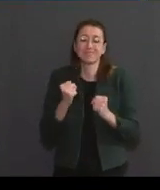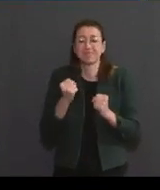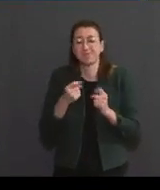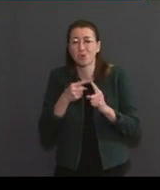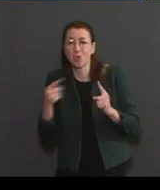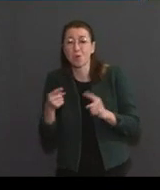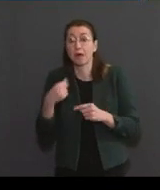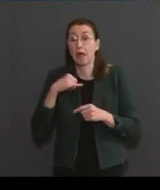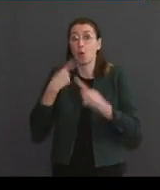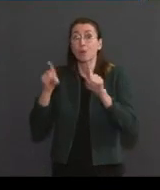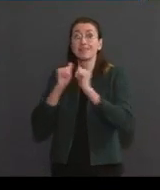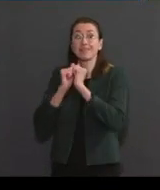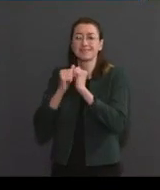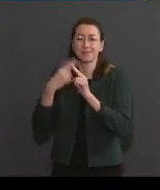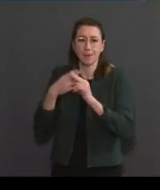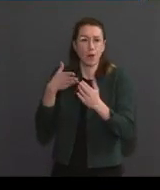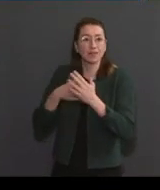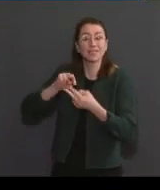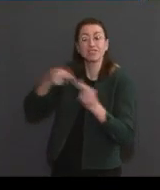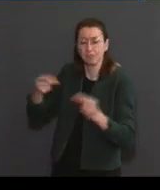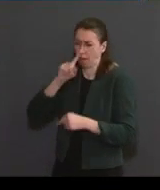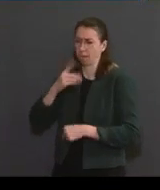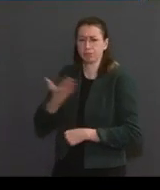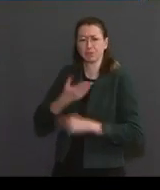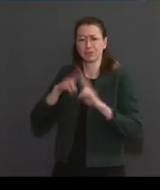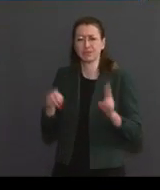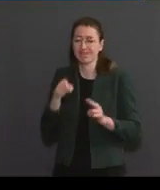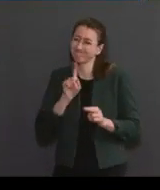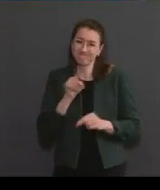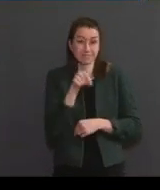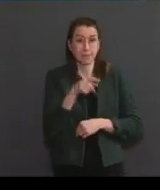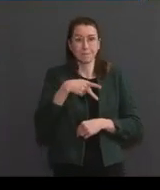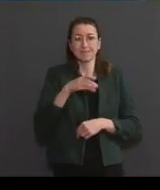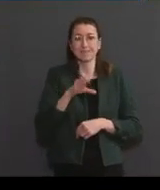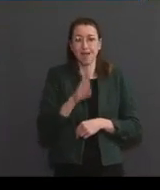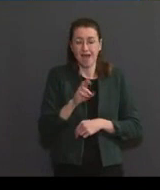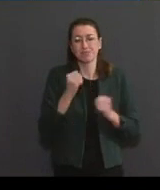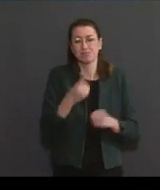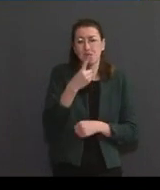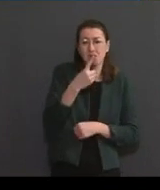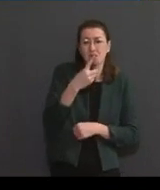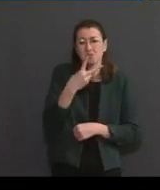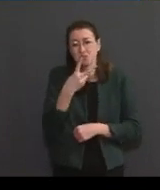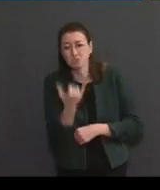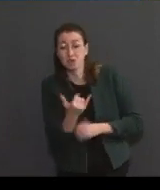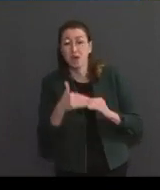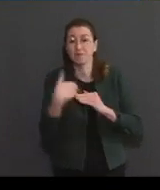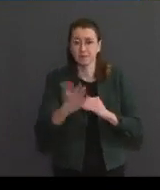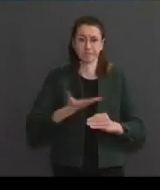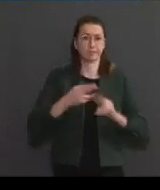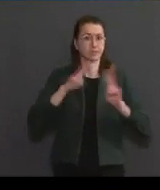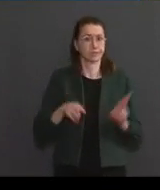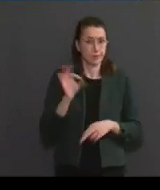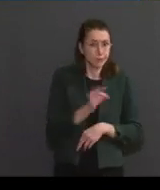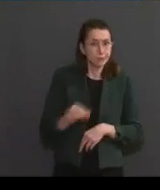après 24 à 48 heures. Pourquoi? Parce que ces tests PCR restent plus sensibles que les tests